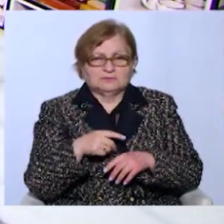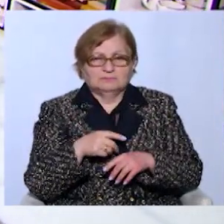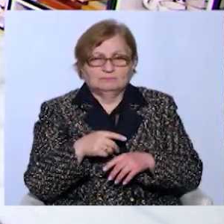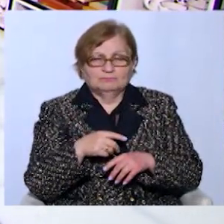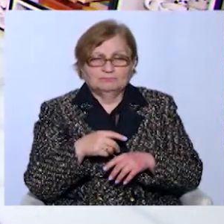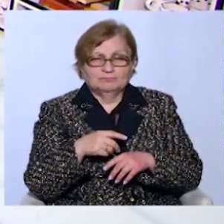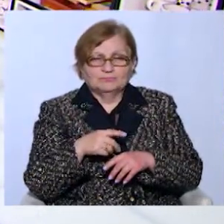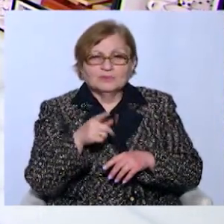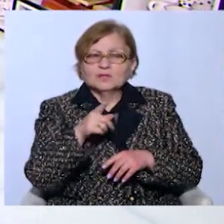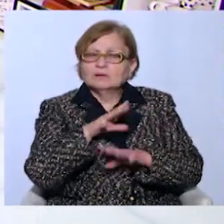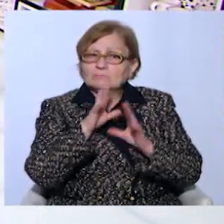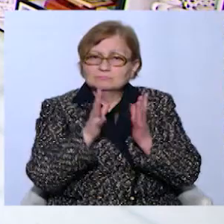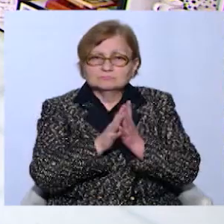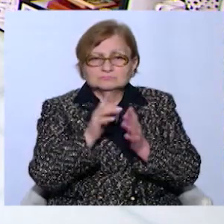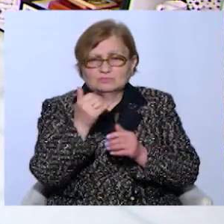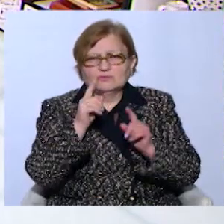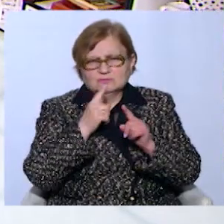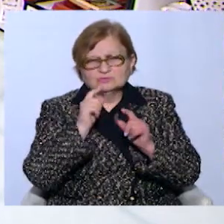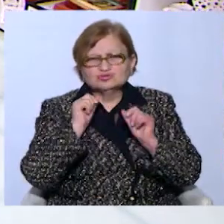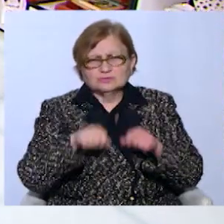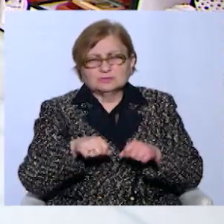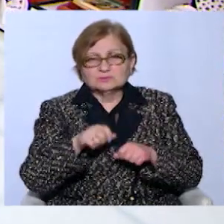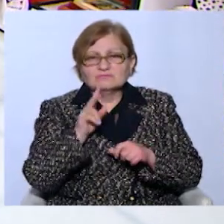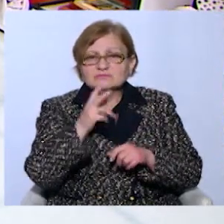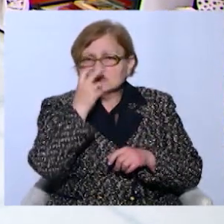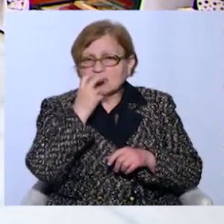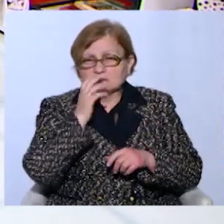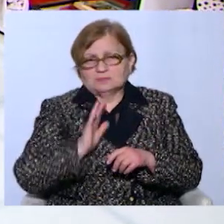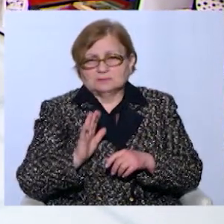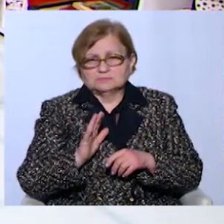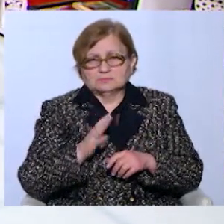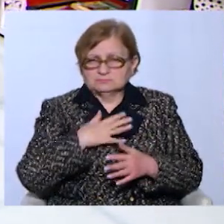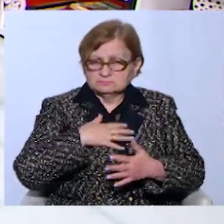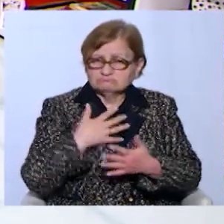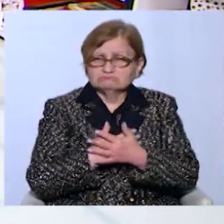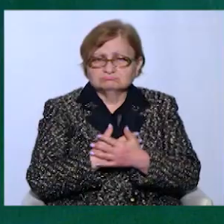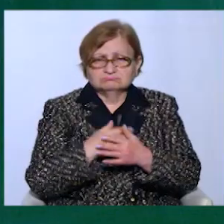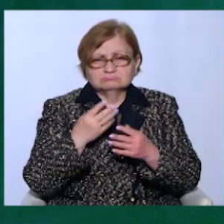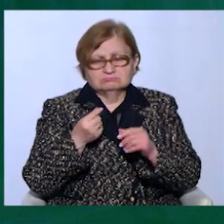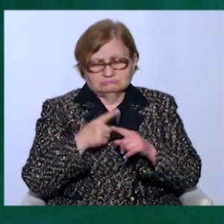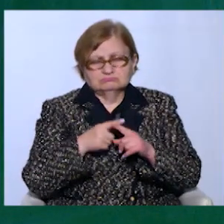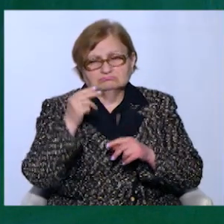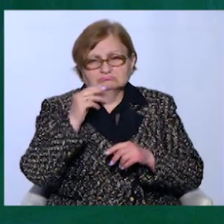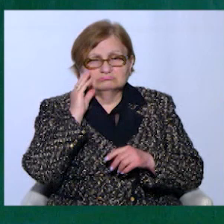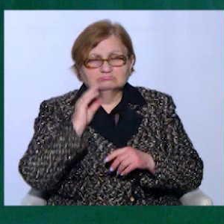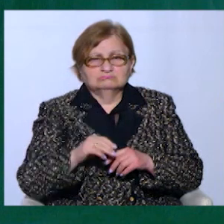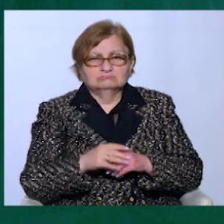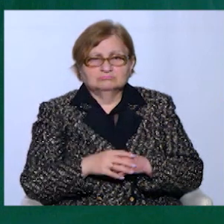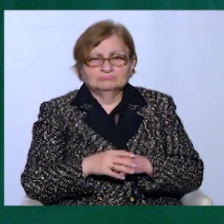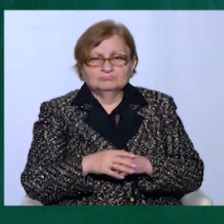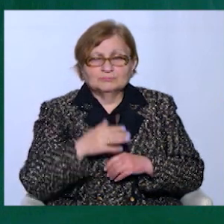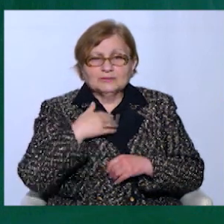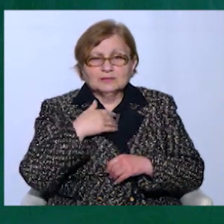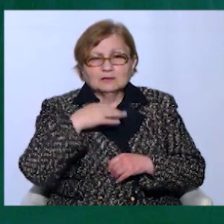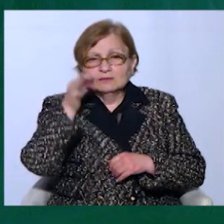აუცილებლად ამას თქვენ შეძლებთ თუ არ დაიზარებთ. ახლა ისევ წილადებზე და დღეს მე მინდა გავიხსენოთ